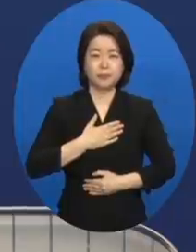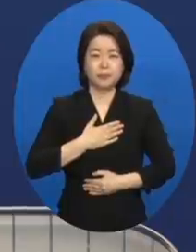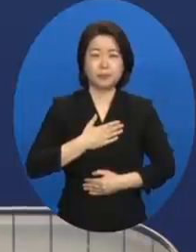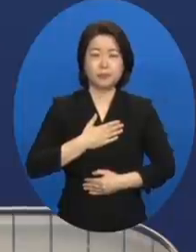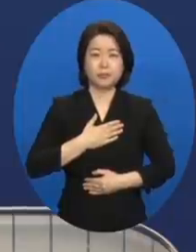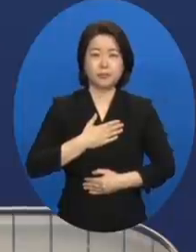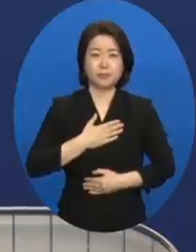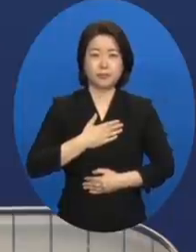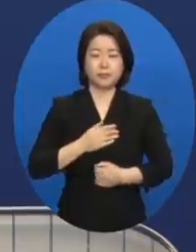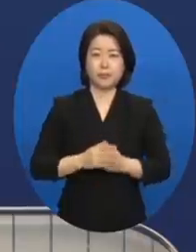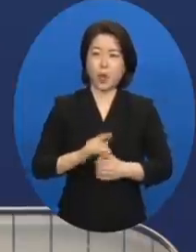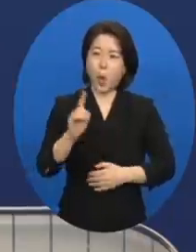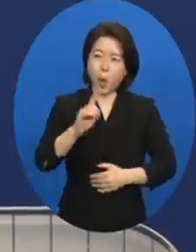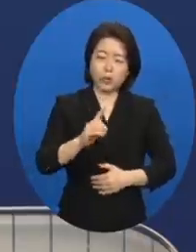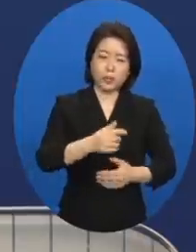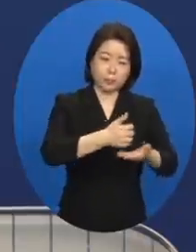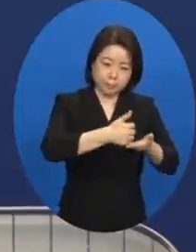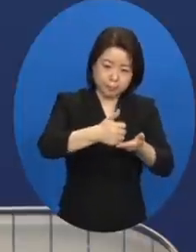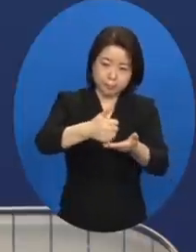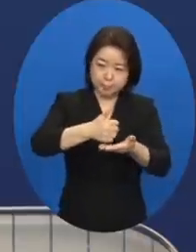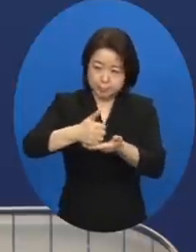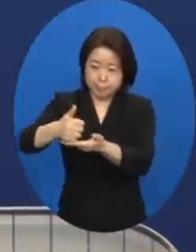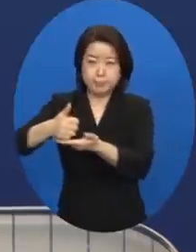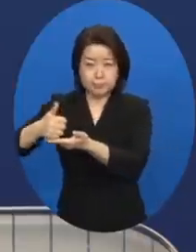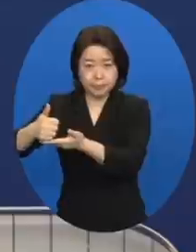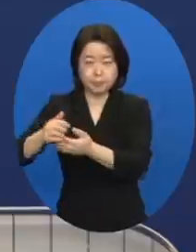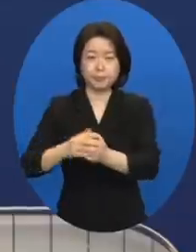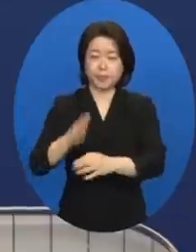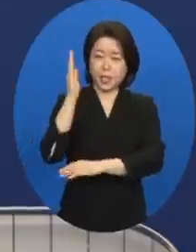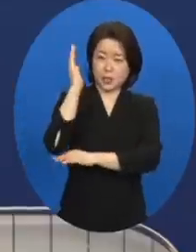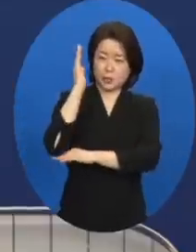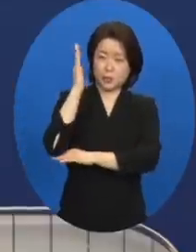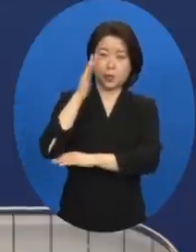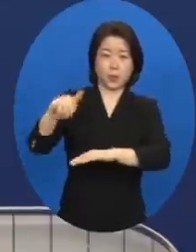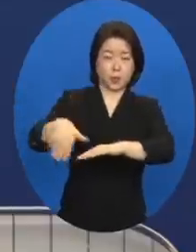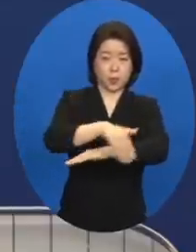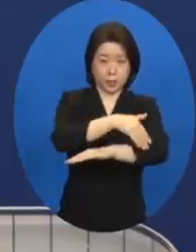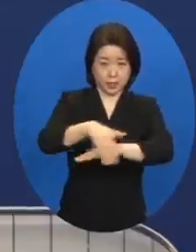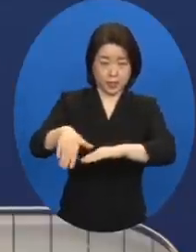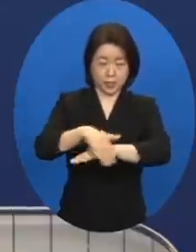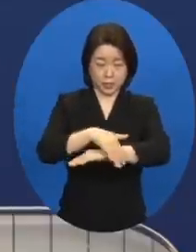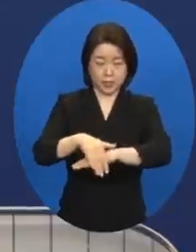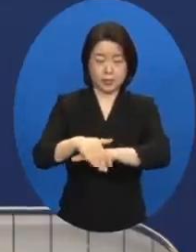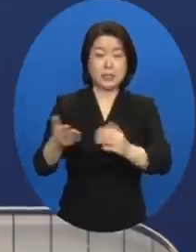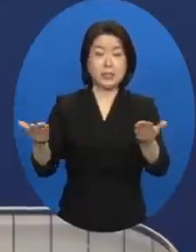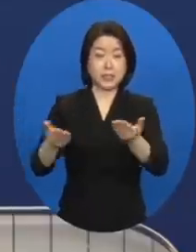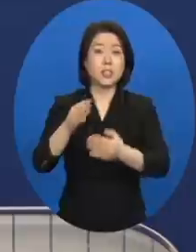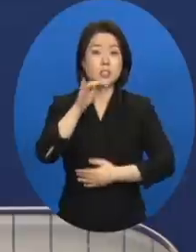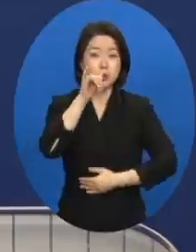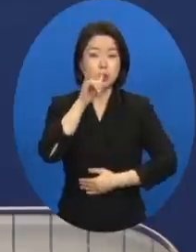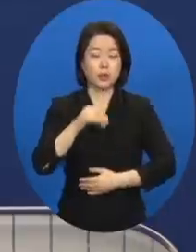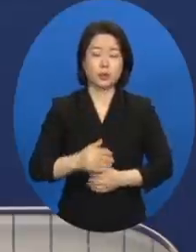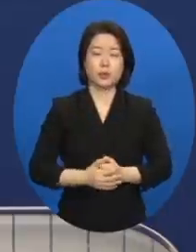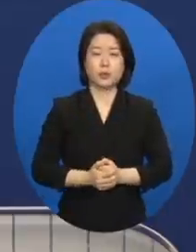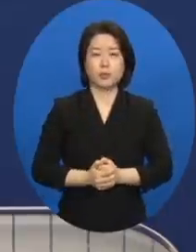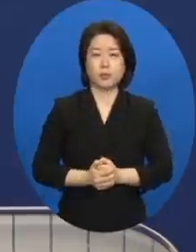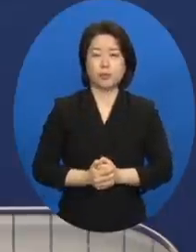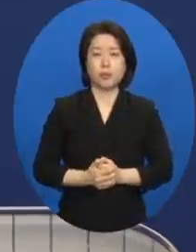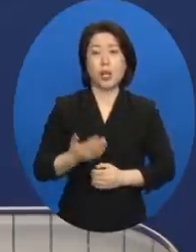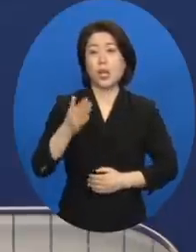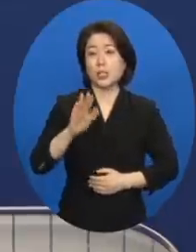조정 받아서 설교하고 다니는 사역을 합니다.